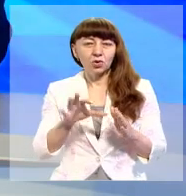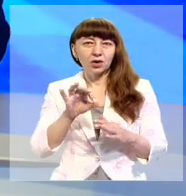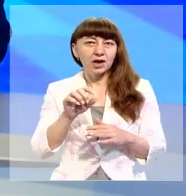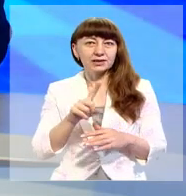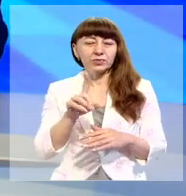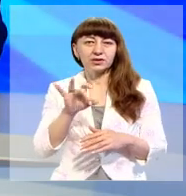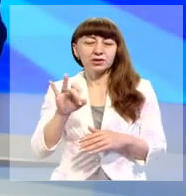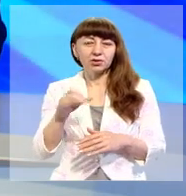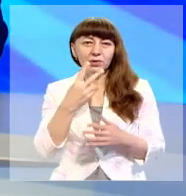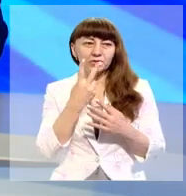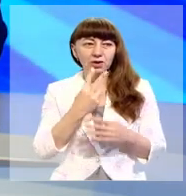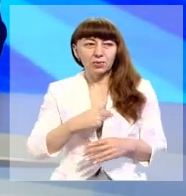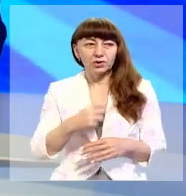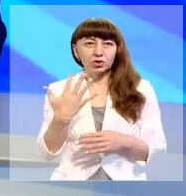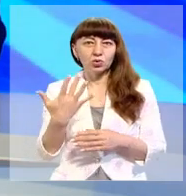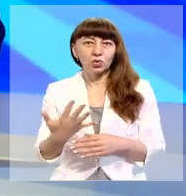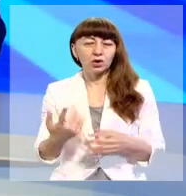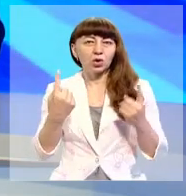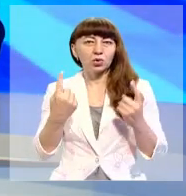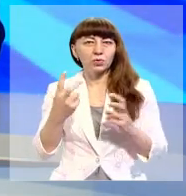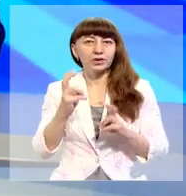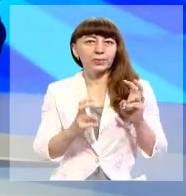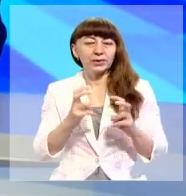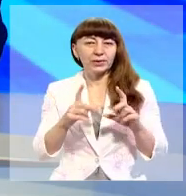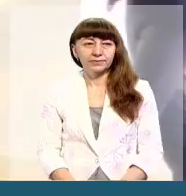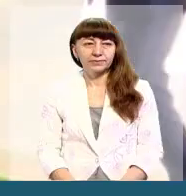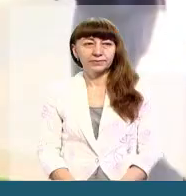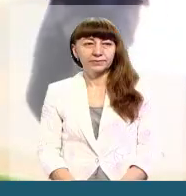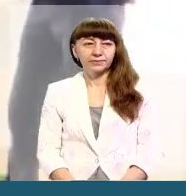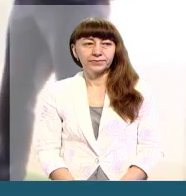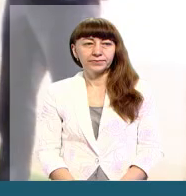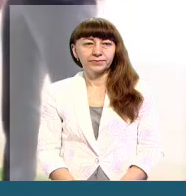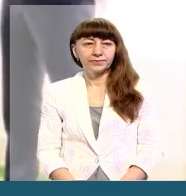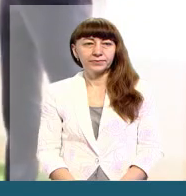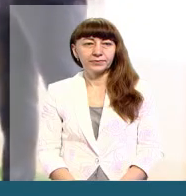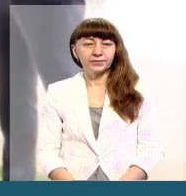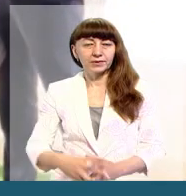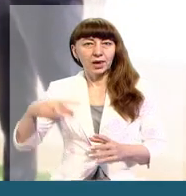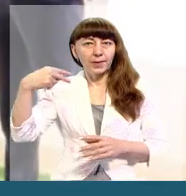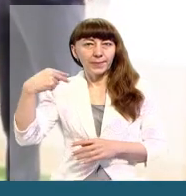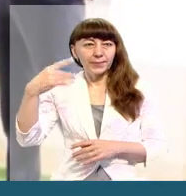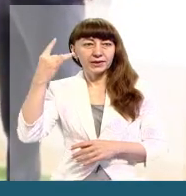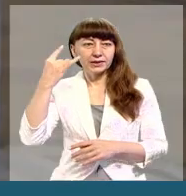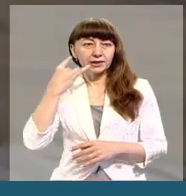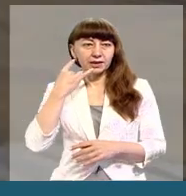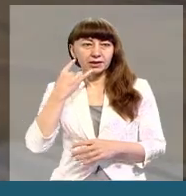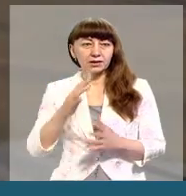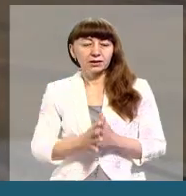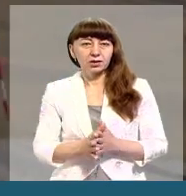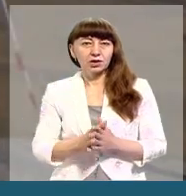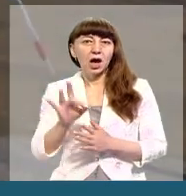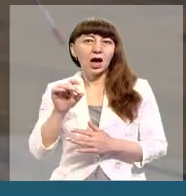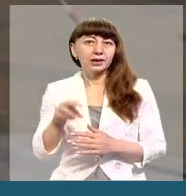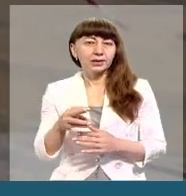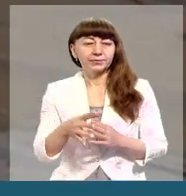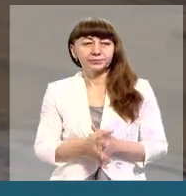басшысының жолдауында айтылған міндеттерін жүзеге асырылу барысын тексерді. Үкімет басшысы алдымен Қарғалы ауданындағы жел электр станциясының